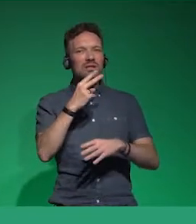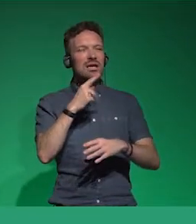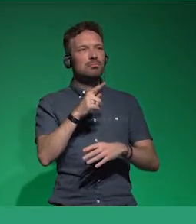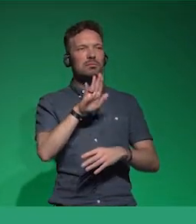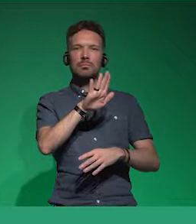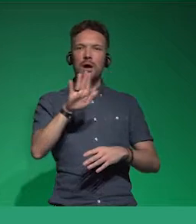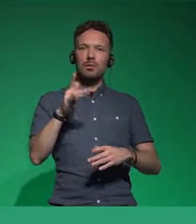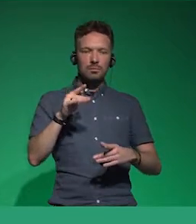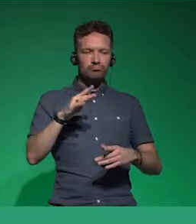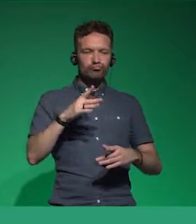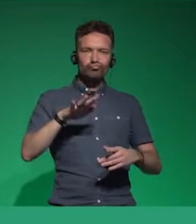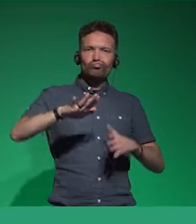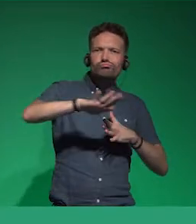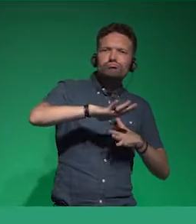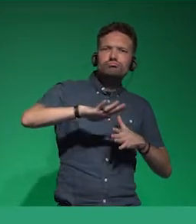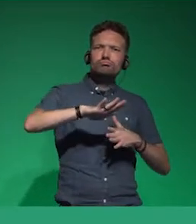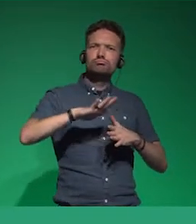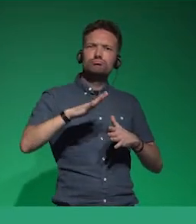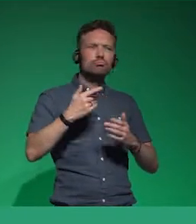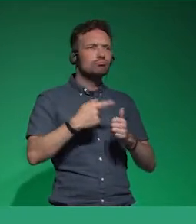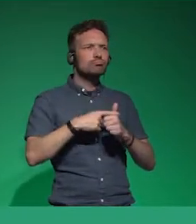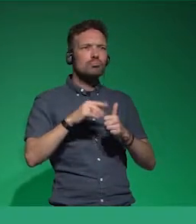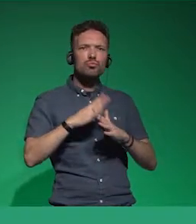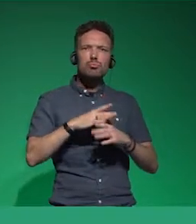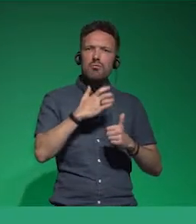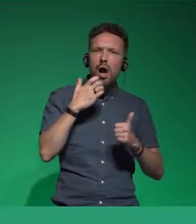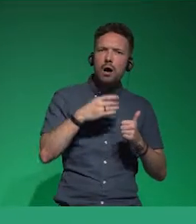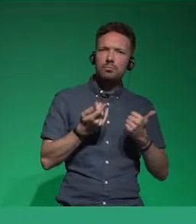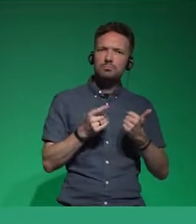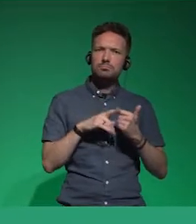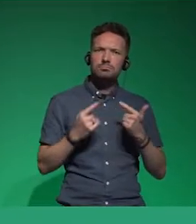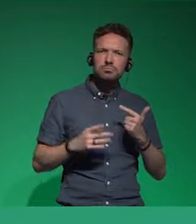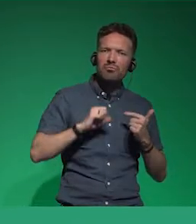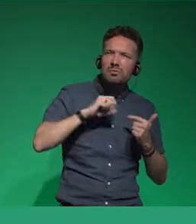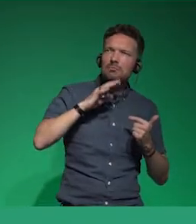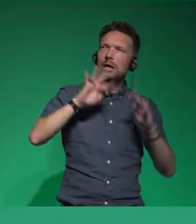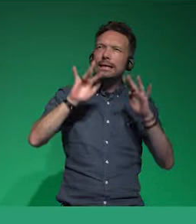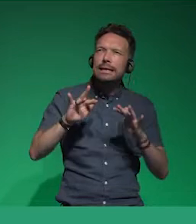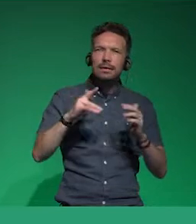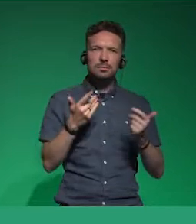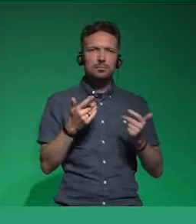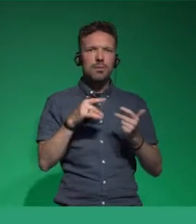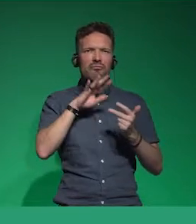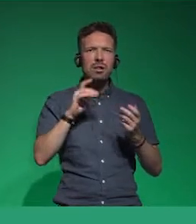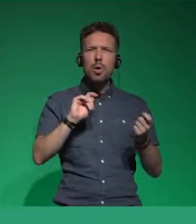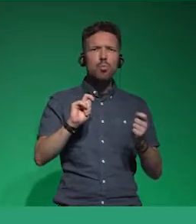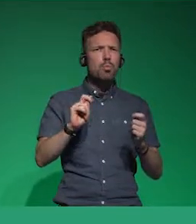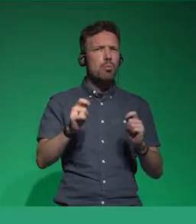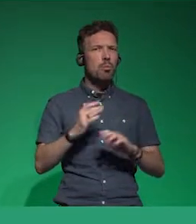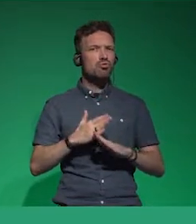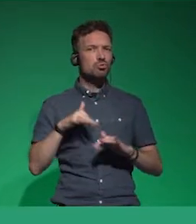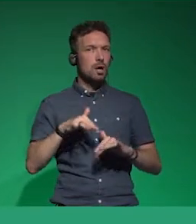Anstieg der Temperatur, die Veränderungen bei den Niederschlägen und häufige Witterungsextreme. Und ich möchte hier ganz kurz nur auf